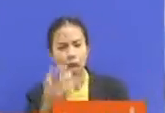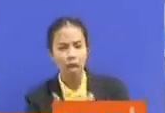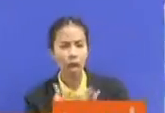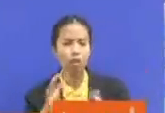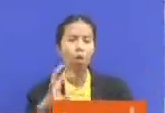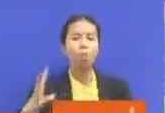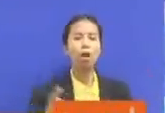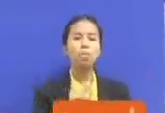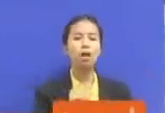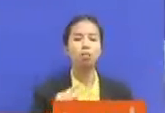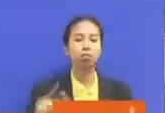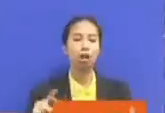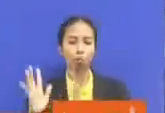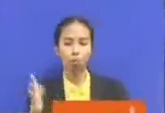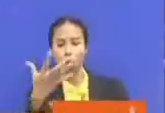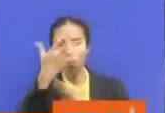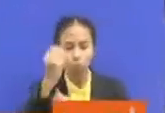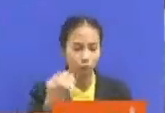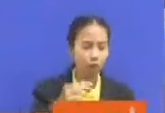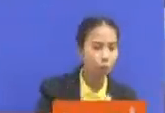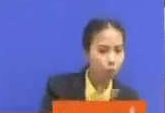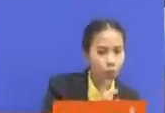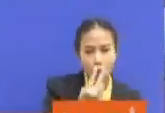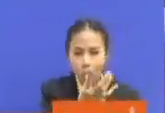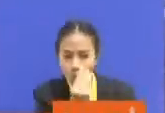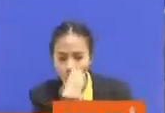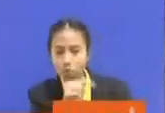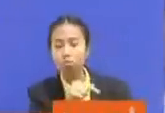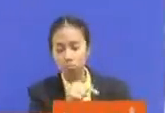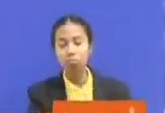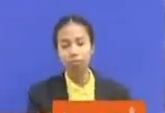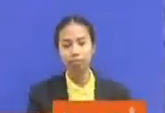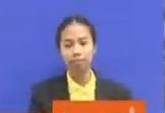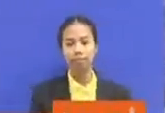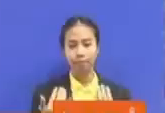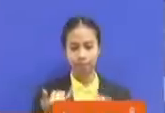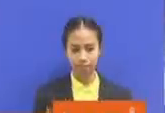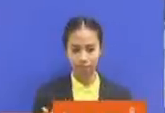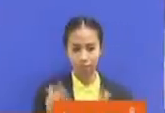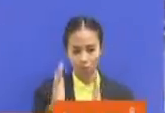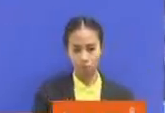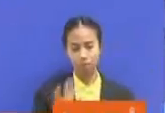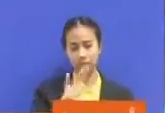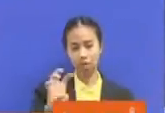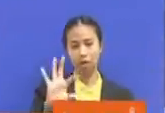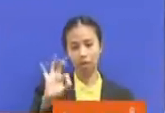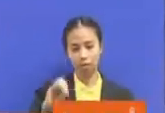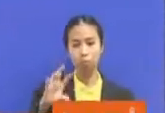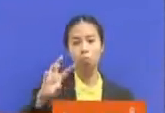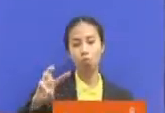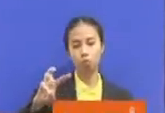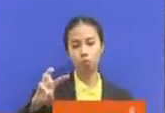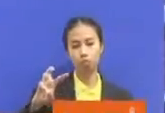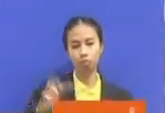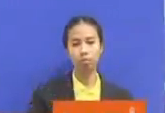รัฐบาลหรือไม่นะคะเนื่องจากว่าเป็นคนละส่วนกันค่ะขณะที่พรรคการเมืองอีก 7 Plusที่บอกว่าตัวเองเป็นนี้